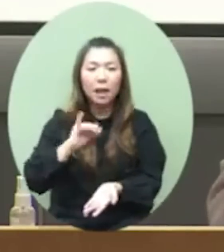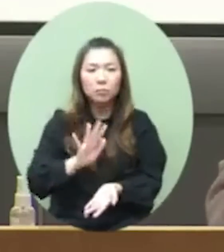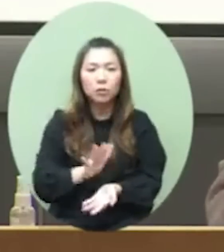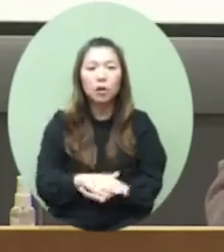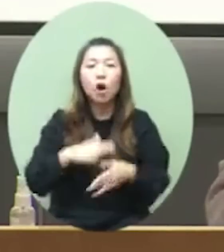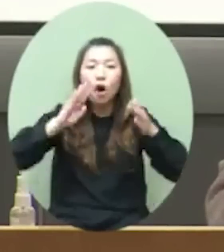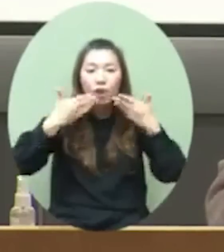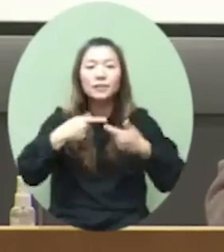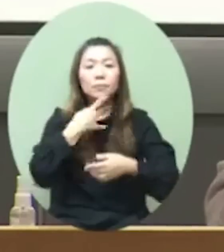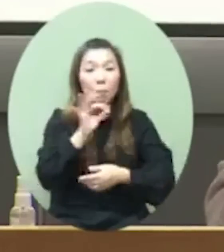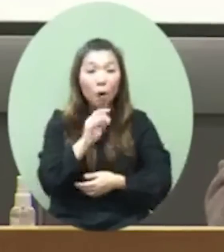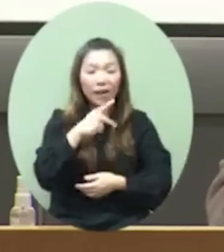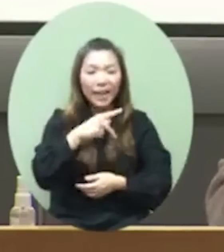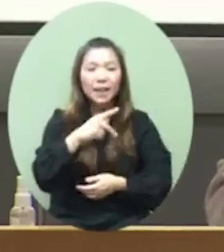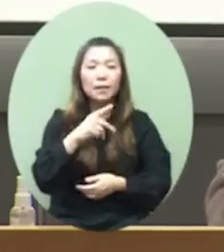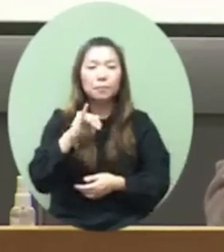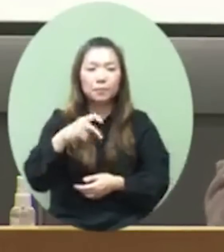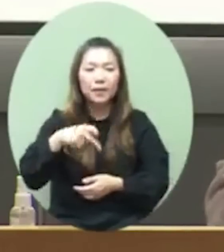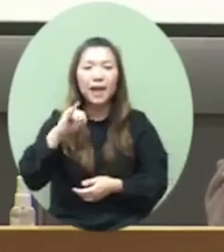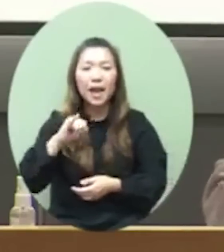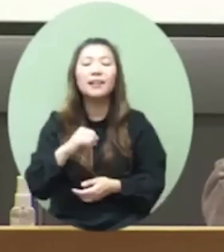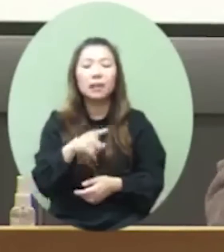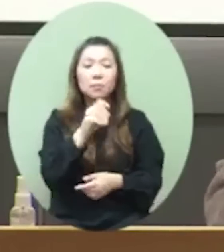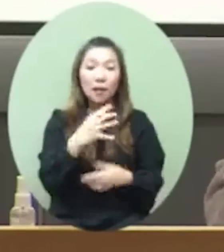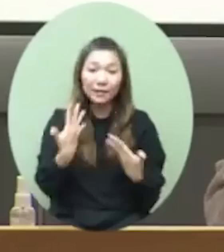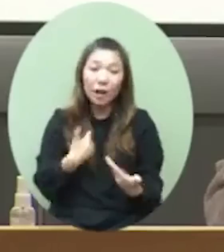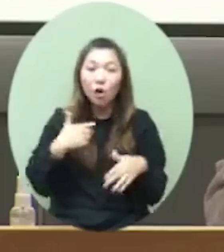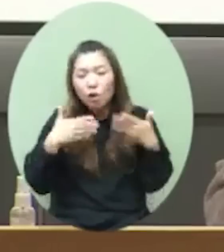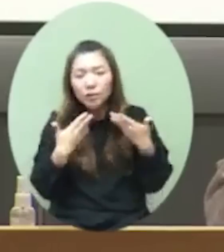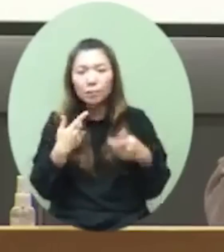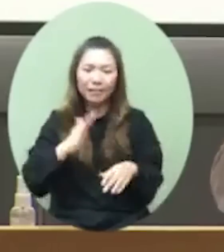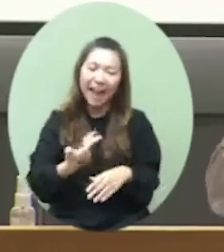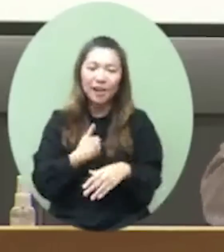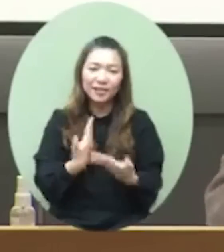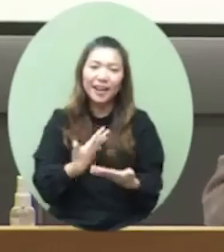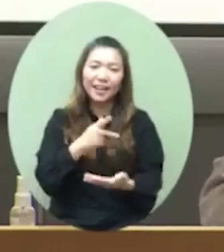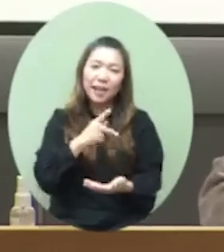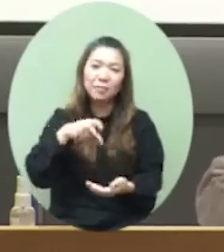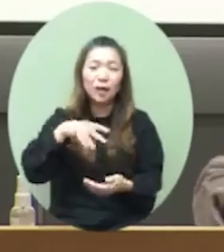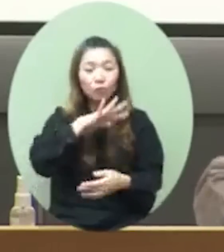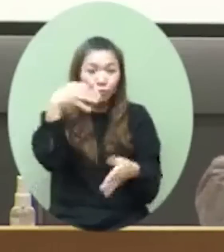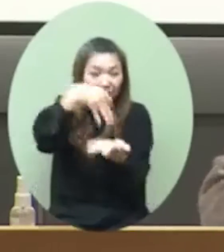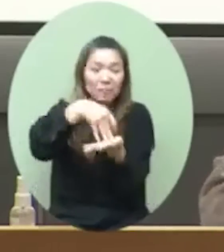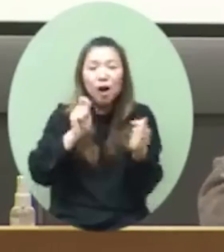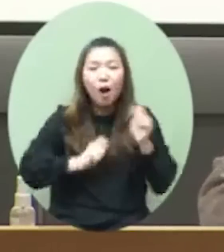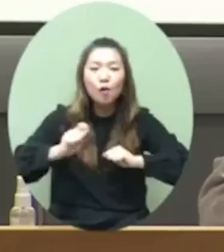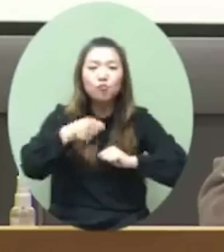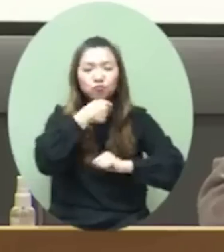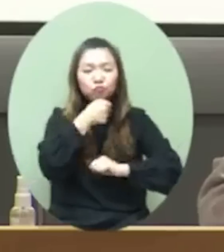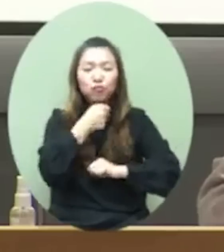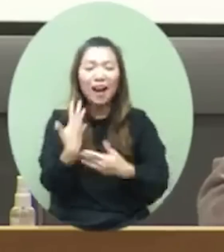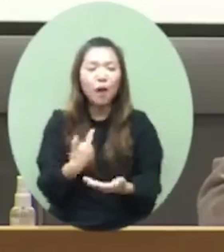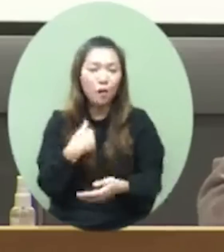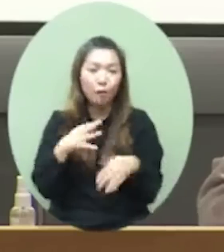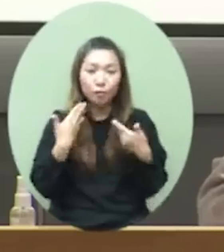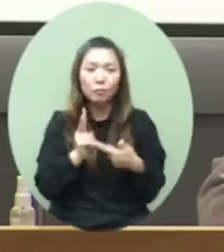多经济效益呢？ 咁我谂开心就好难度 KPI， 你睇我而家都好开心啦，系咪？我见到大家一齐参与我哋呢个记招，我哋大家